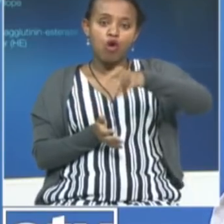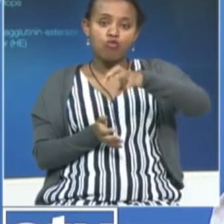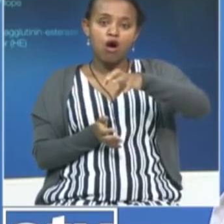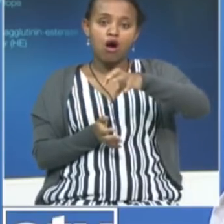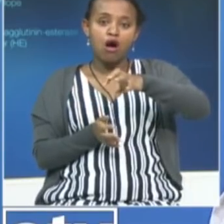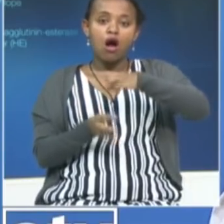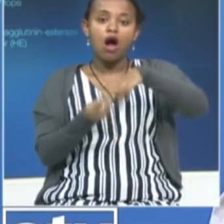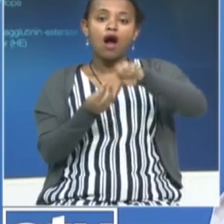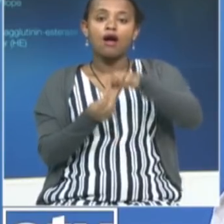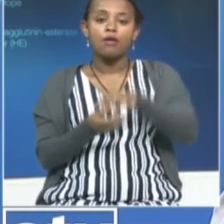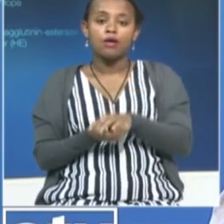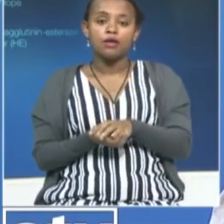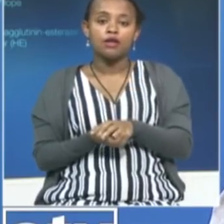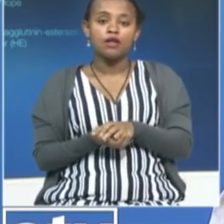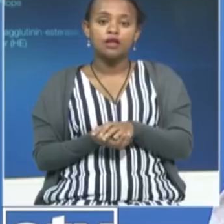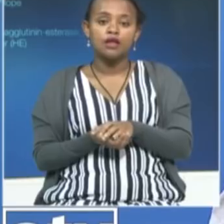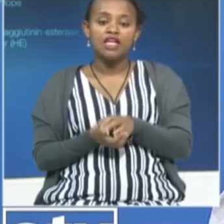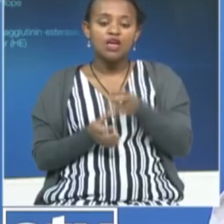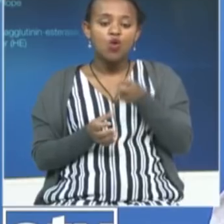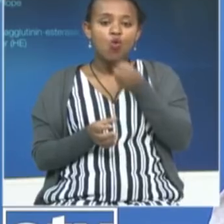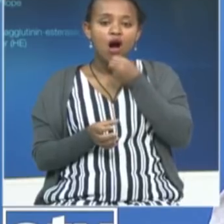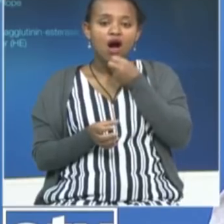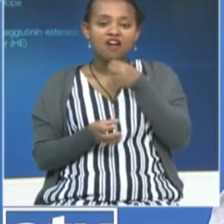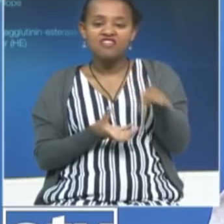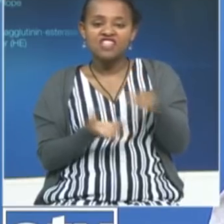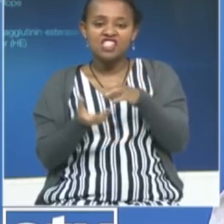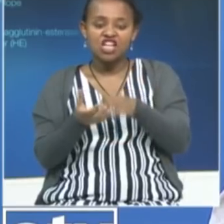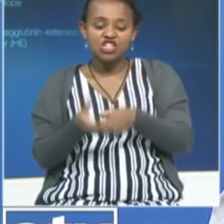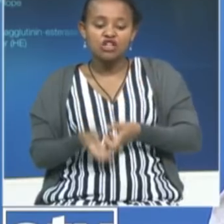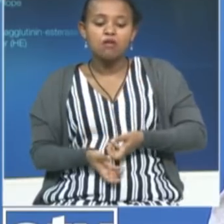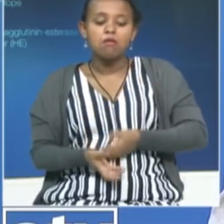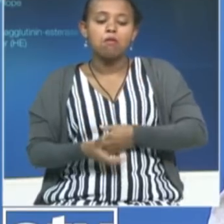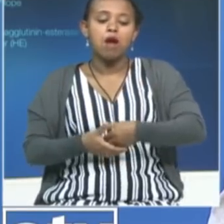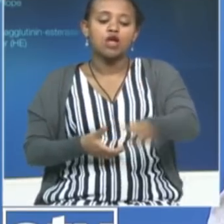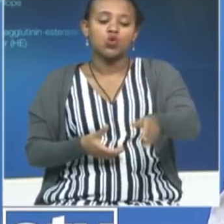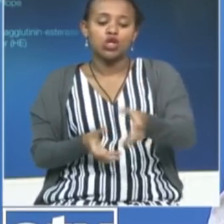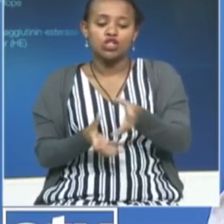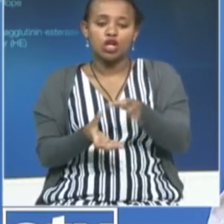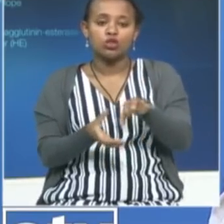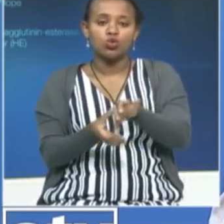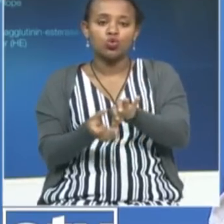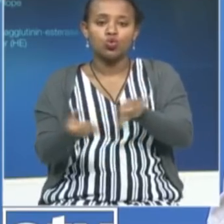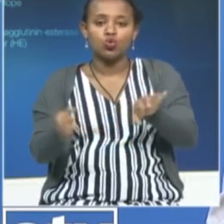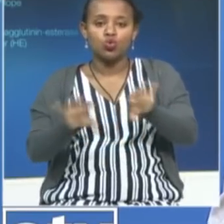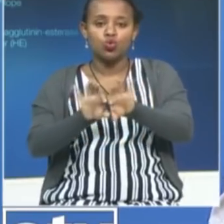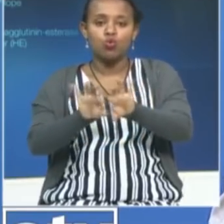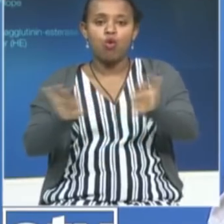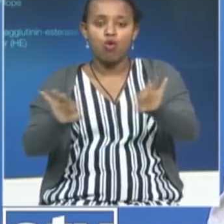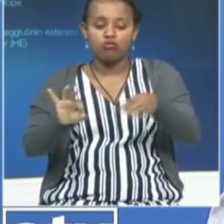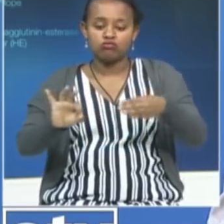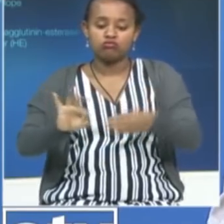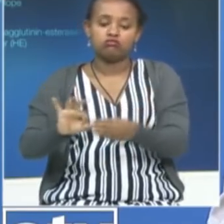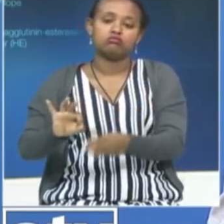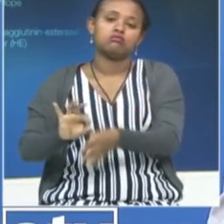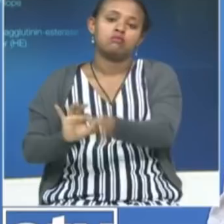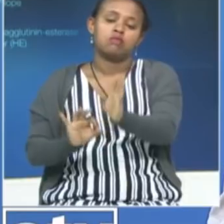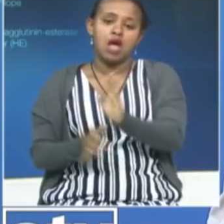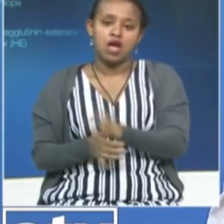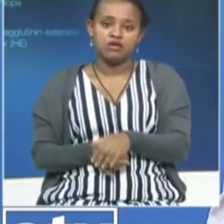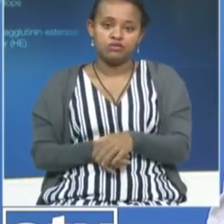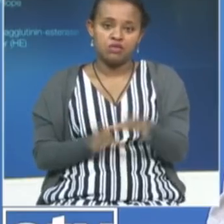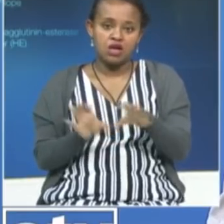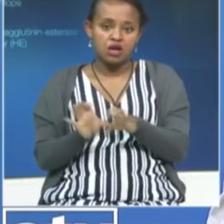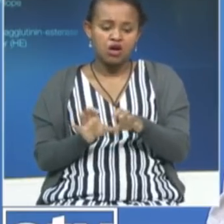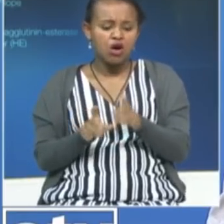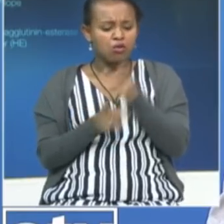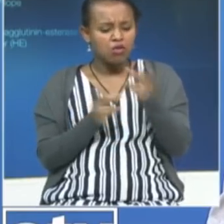አካባቢ የድሬኔጅ ቢኖር የማፋሰሻ ቱቦ ነገር በሱ ቢሆን እሱ ባለበት ብናደርገው